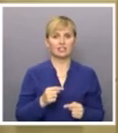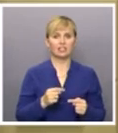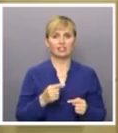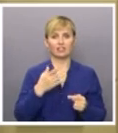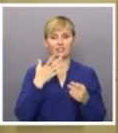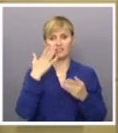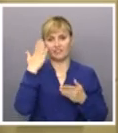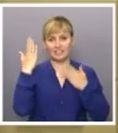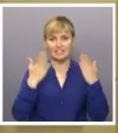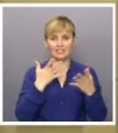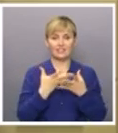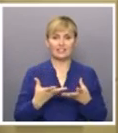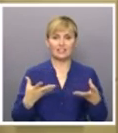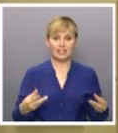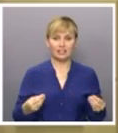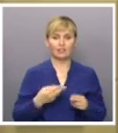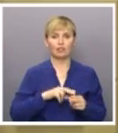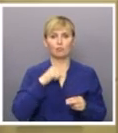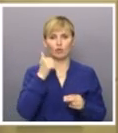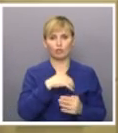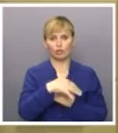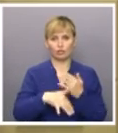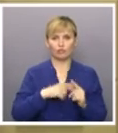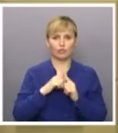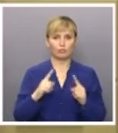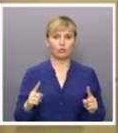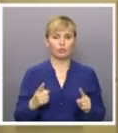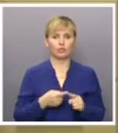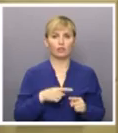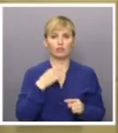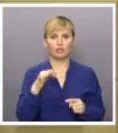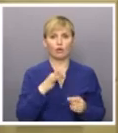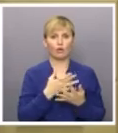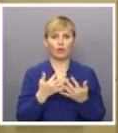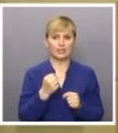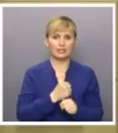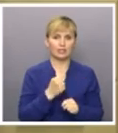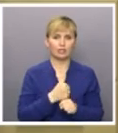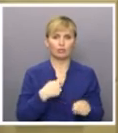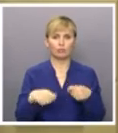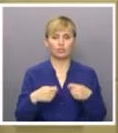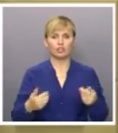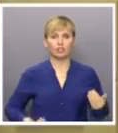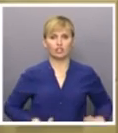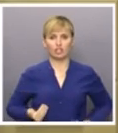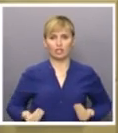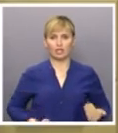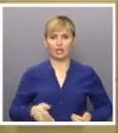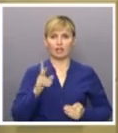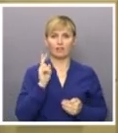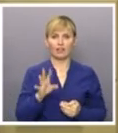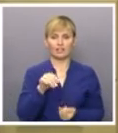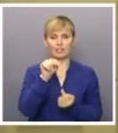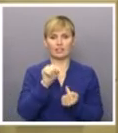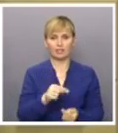весенне-летнего оживления на рынке недвижимости в этом году не будет. Речь идет о всплеске сделок по купле-продаже жилья, характерном для данного